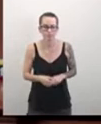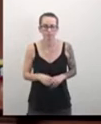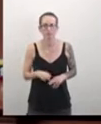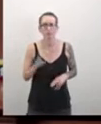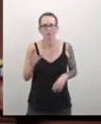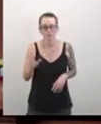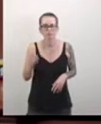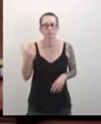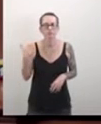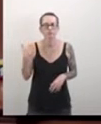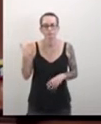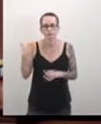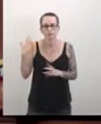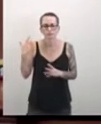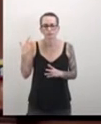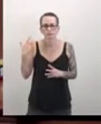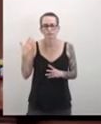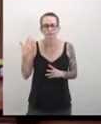À la suite